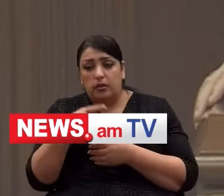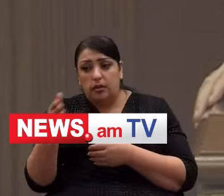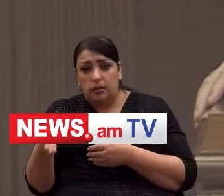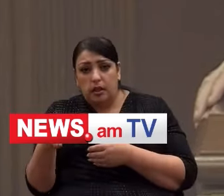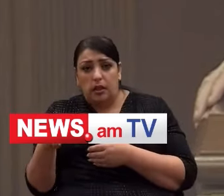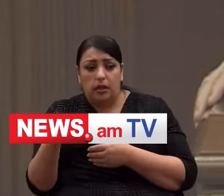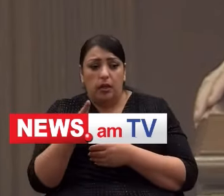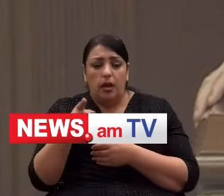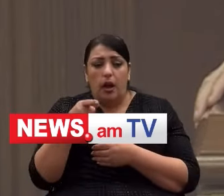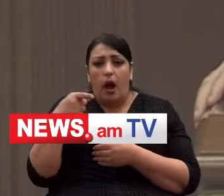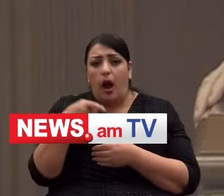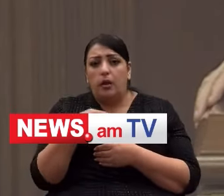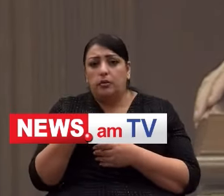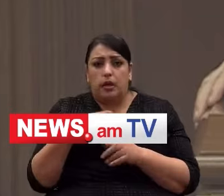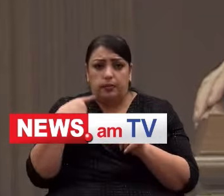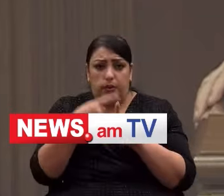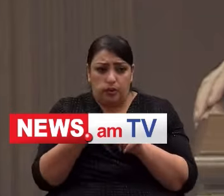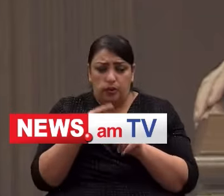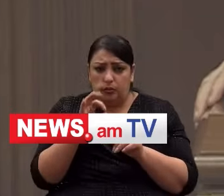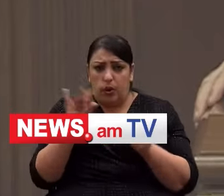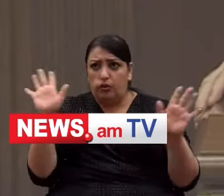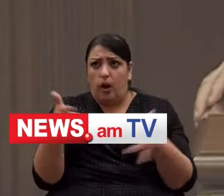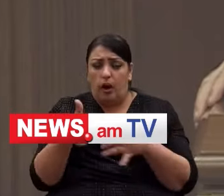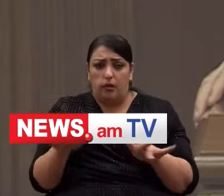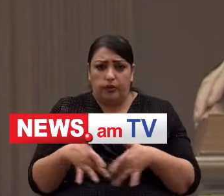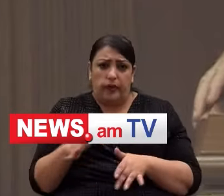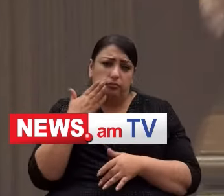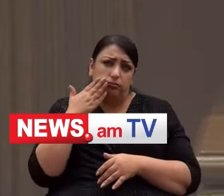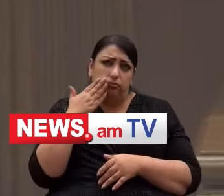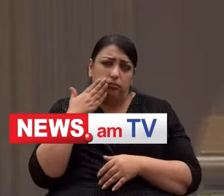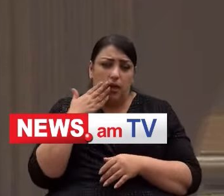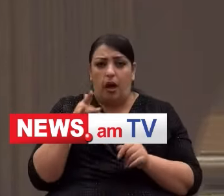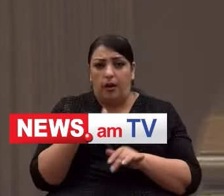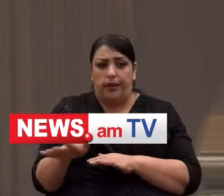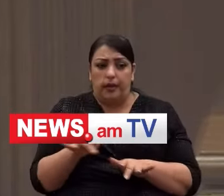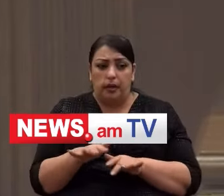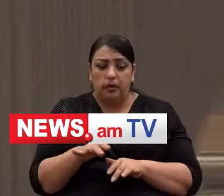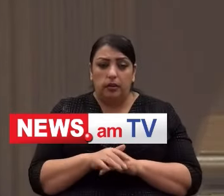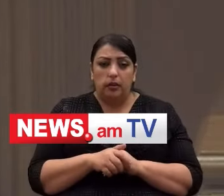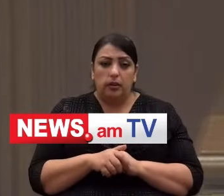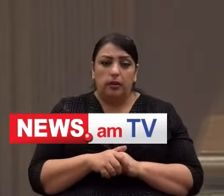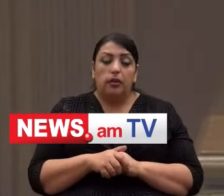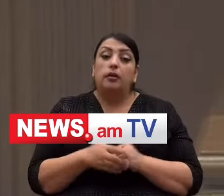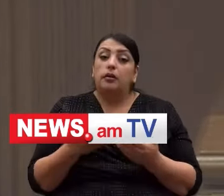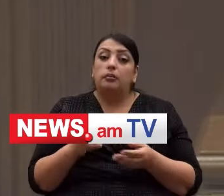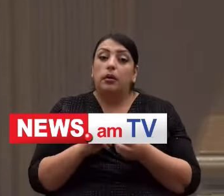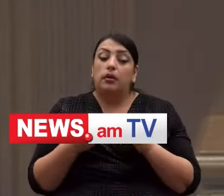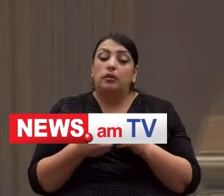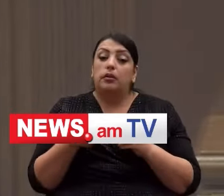հանած 1000, լինում է 1000 դոլար պլյուս, մարդիկ հաշվարկել են, արել են, բայց ինչ է մեկ է ձևյան։ Հիմա ստեղ խնդիրը